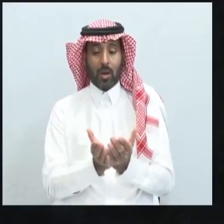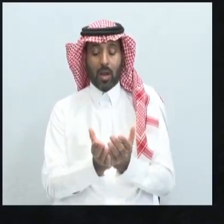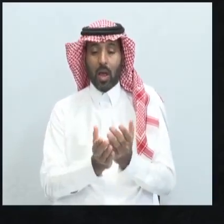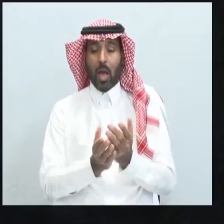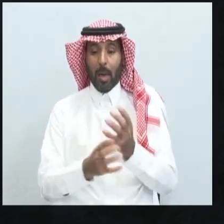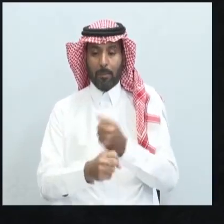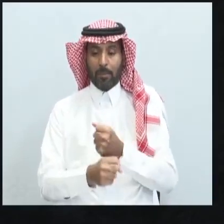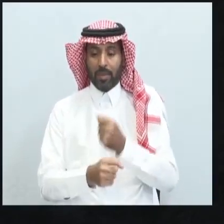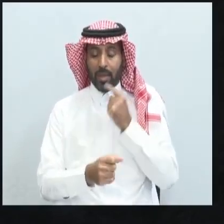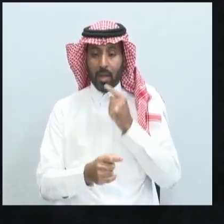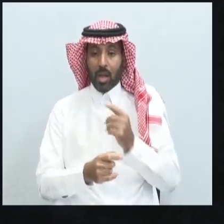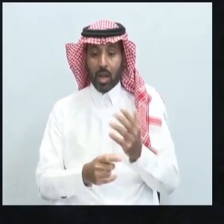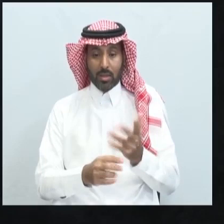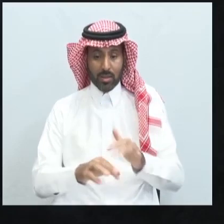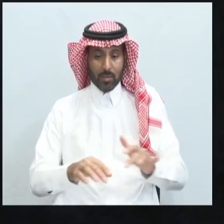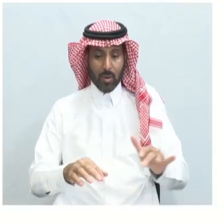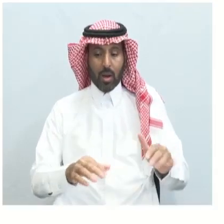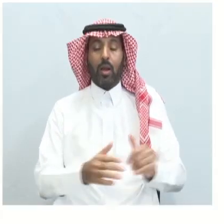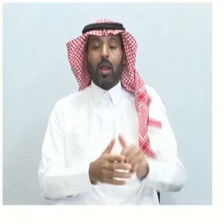السبراني للصف الثالث